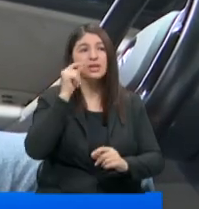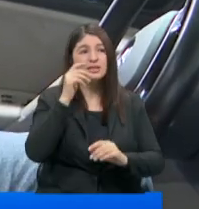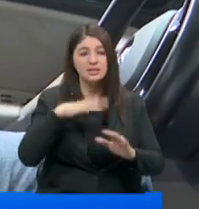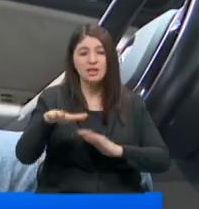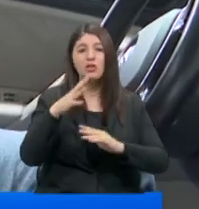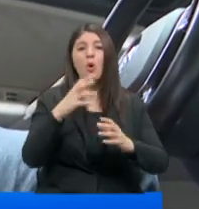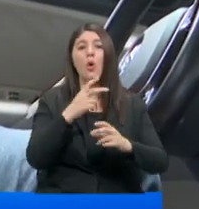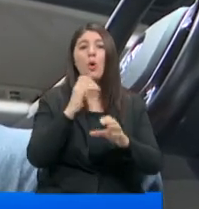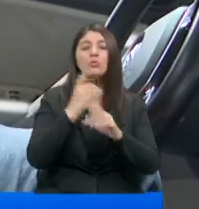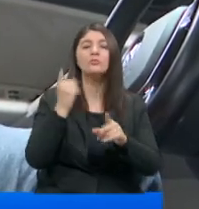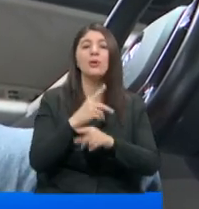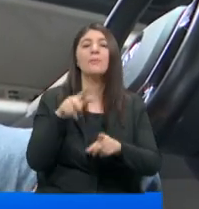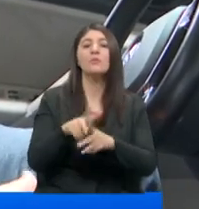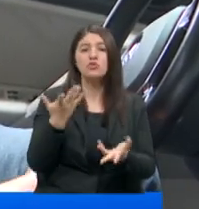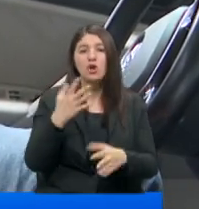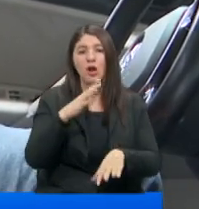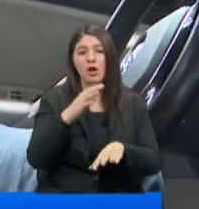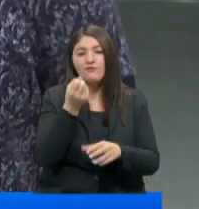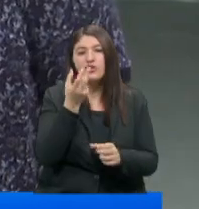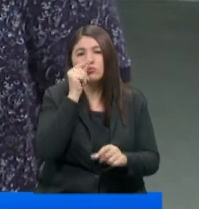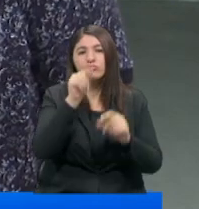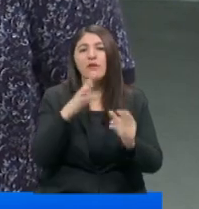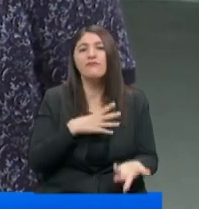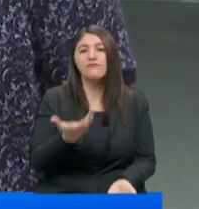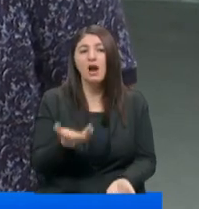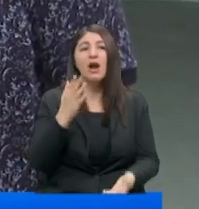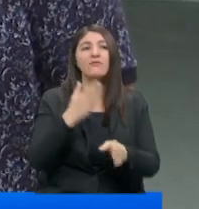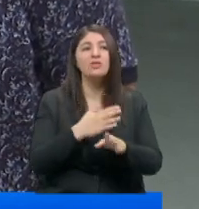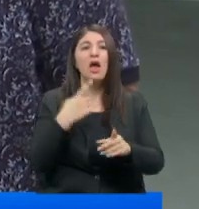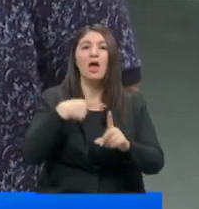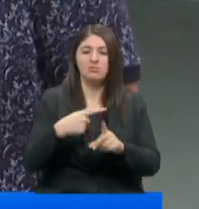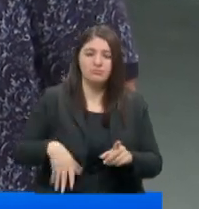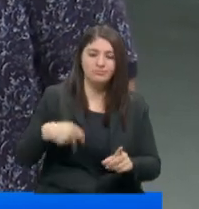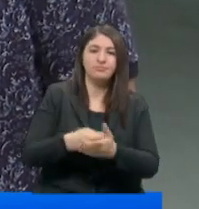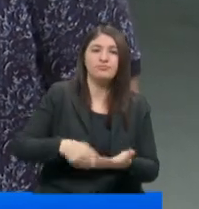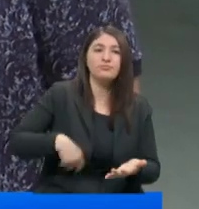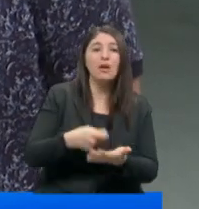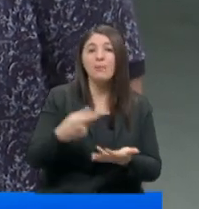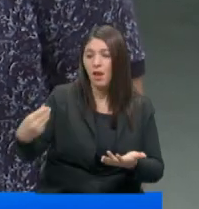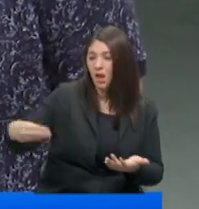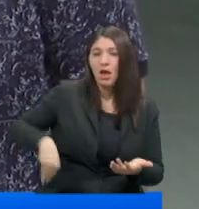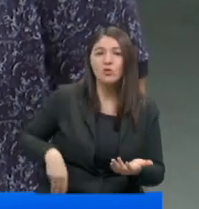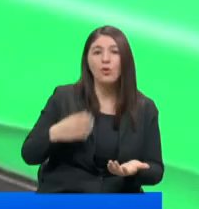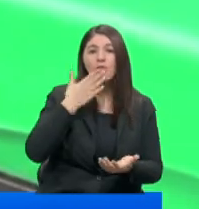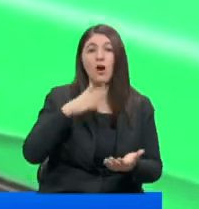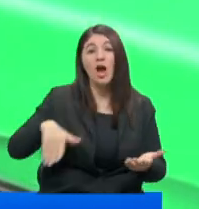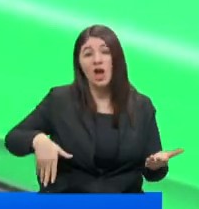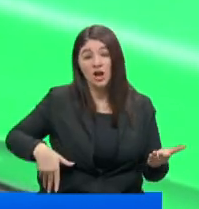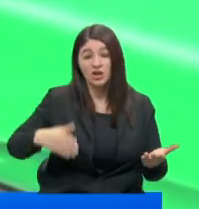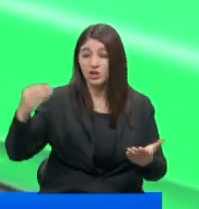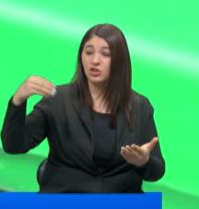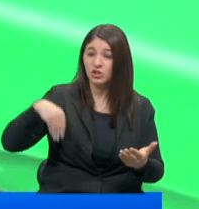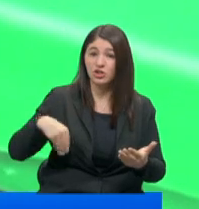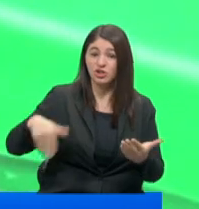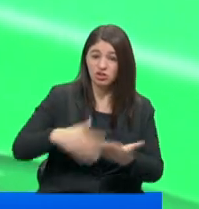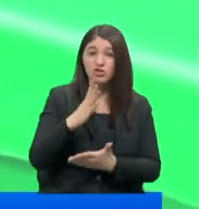toplu taşımayı tercih etmiyor çünkü hastalıktan dolayı vatandaşın cebinden ekstra sürekli para çıkıyor ama para girmiyor giriş yok çok Merkez